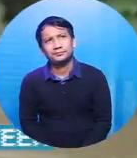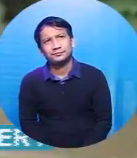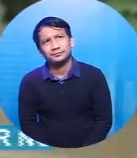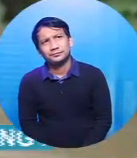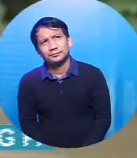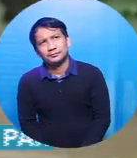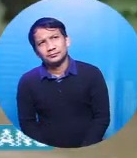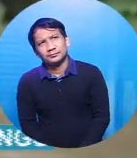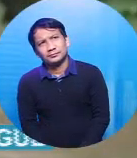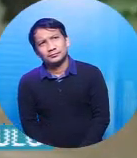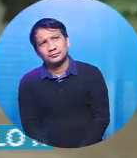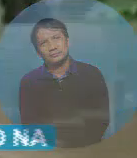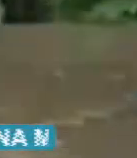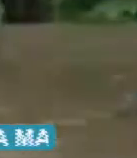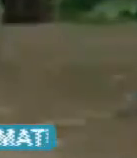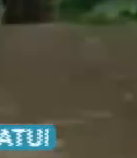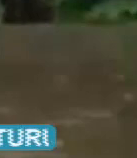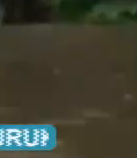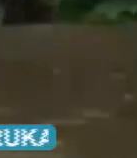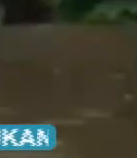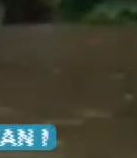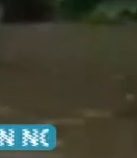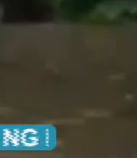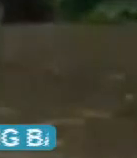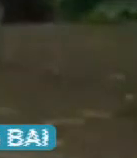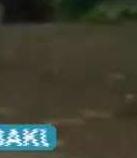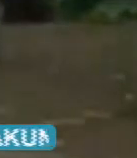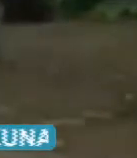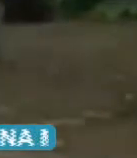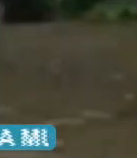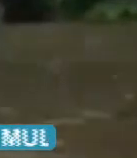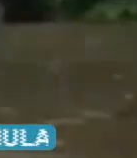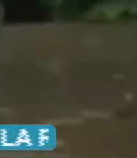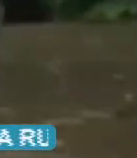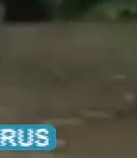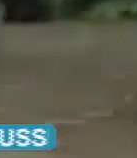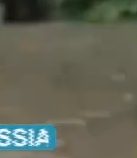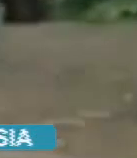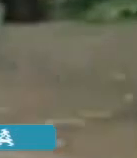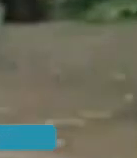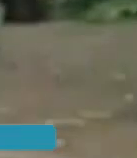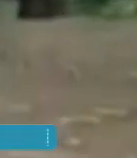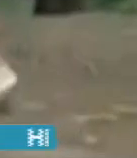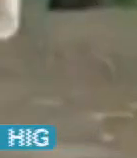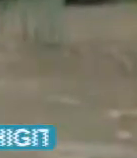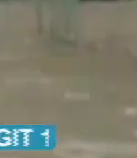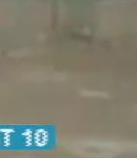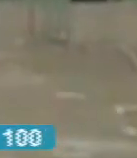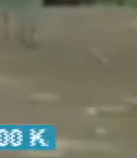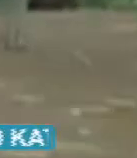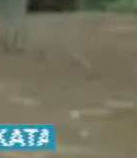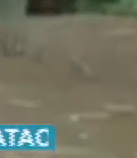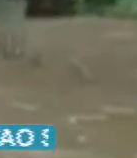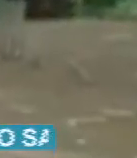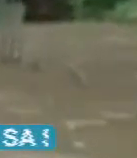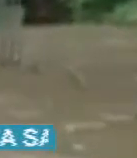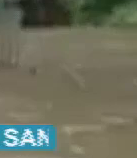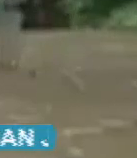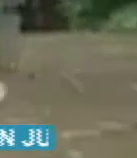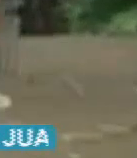Pilipinas lalo pang lumabong, di kailangan na maging politiko para tumulong. Ikaw ang idol